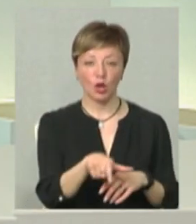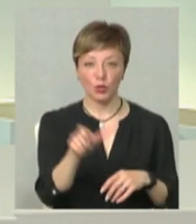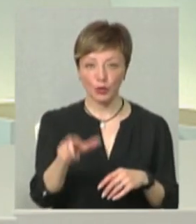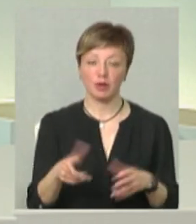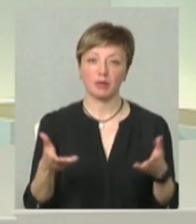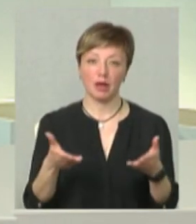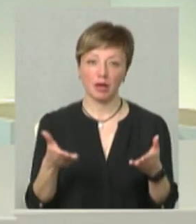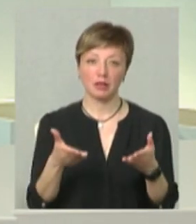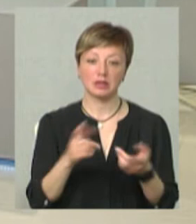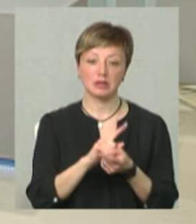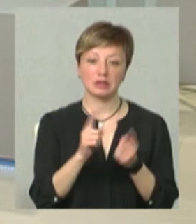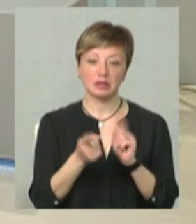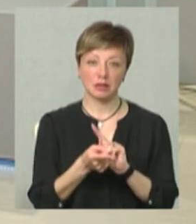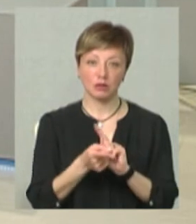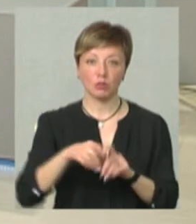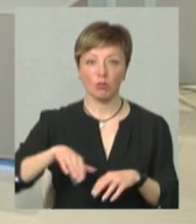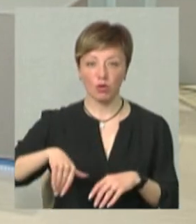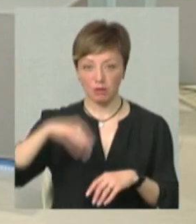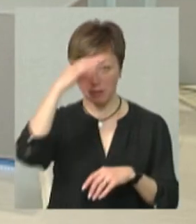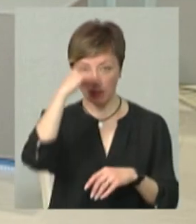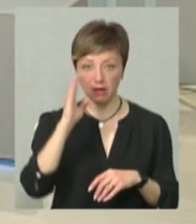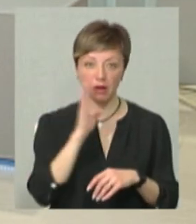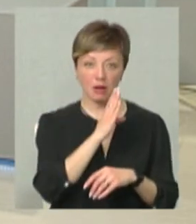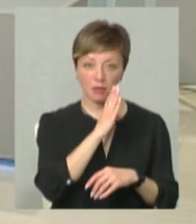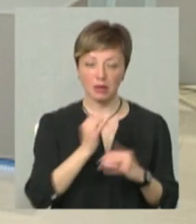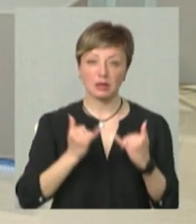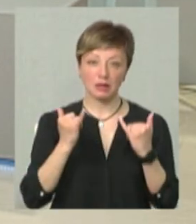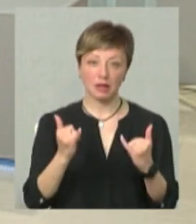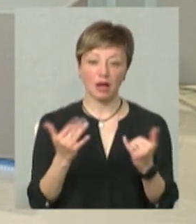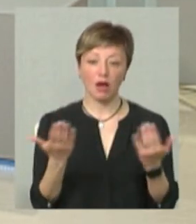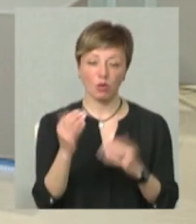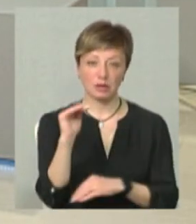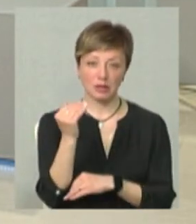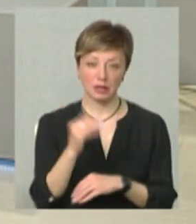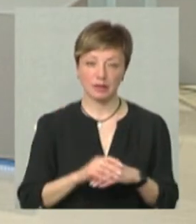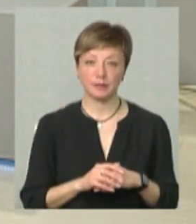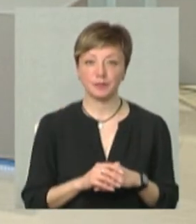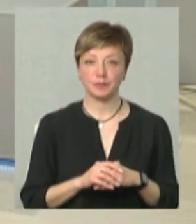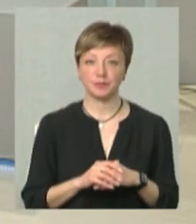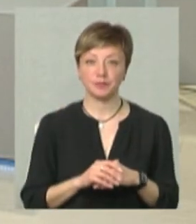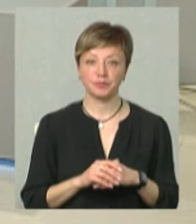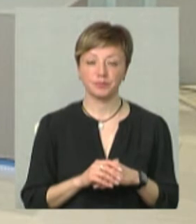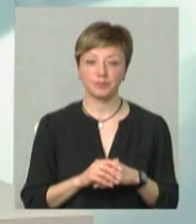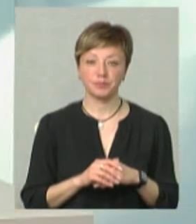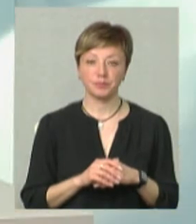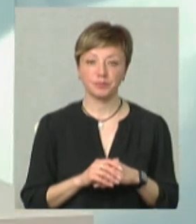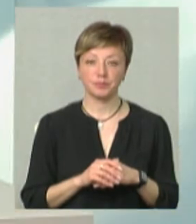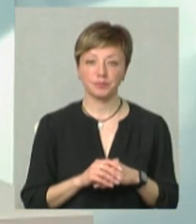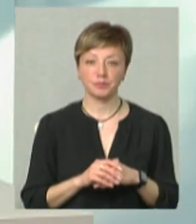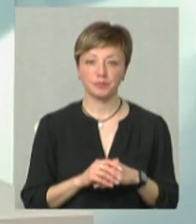які стануть потім батьками для якоїсь дитини чи дітей.